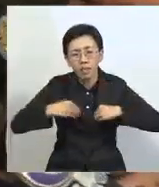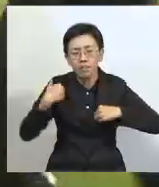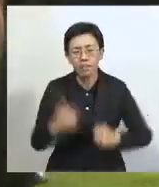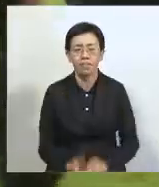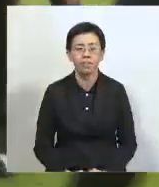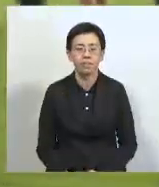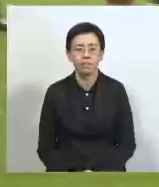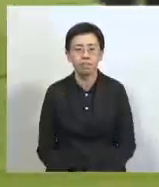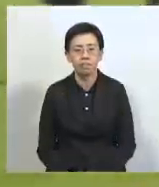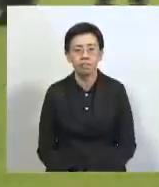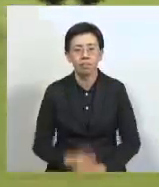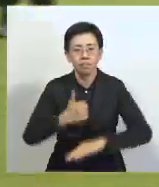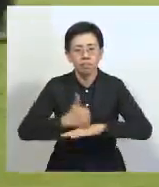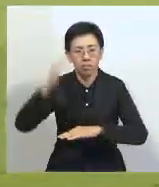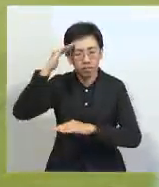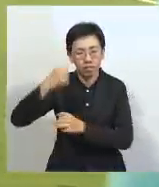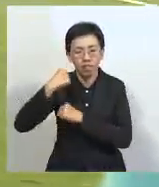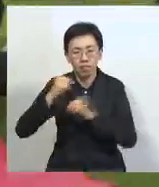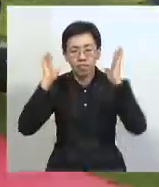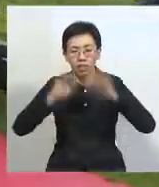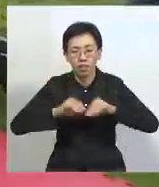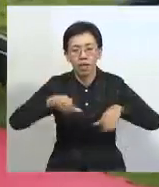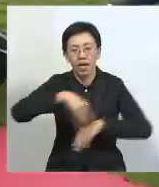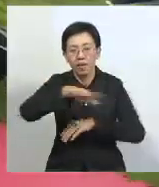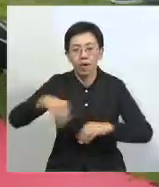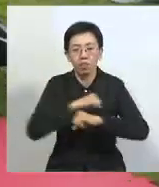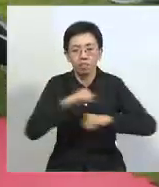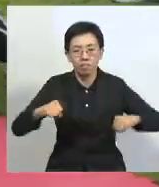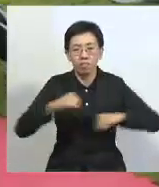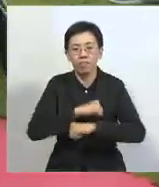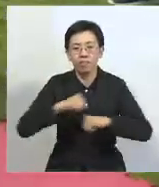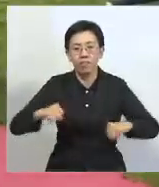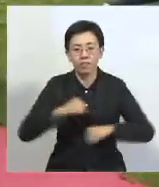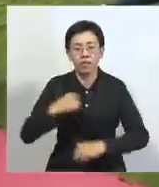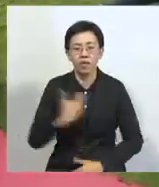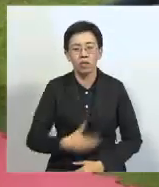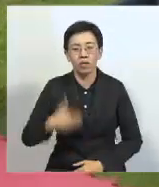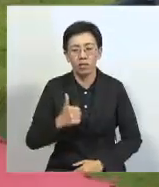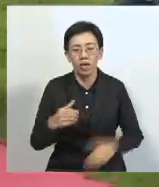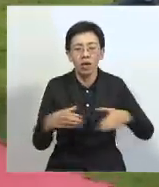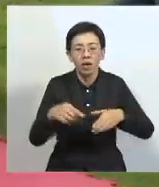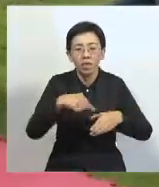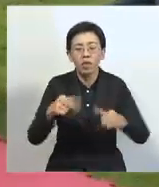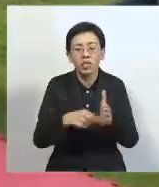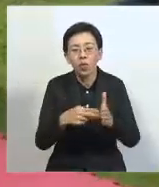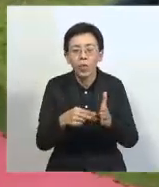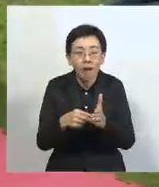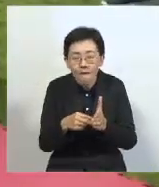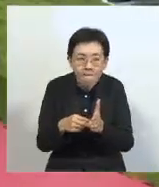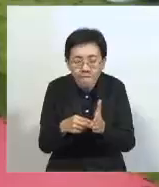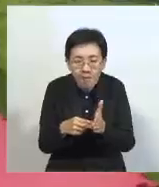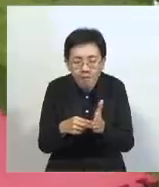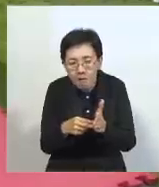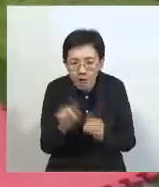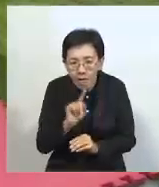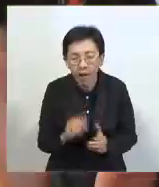ทางผู้บัญชาการทหารบกก็ยังเชิญชวนนะครับให้คนไทยนั้นออกกำลังกายเพื่อสุขภาพหลังจากมีบางกลุ่มใช้การวิ่งแอบแฝงแบบมีนัยย